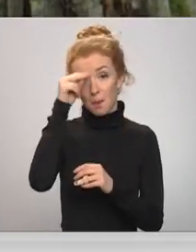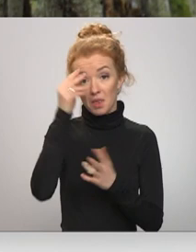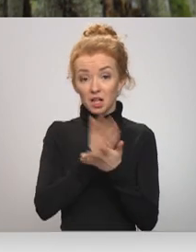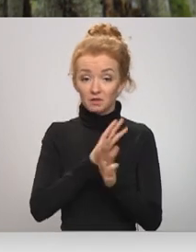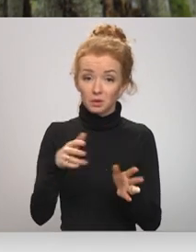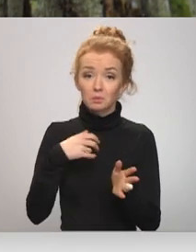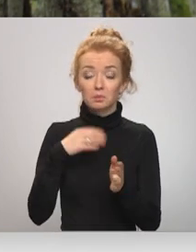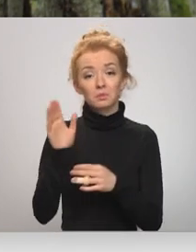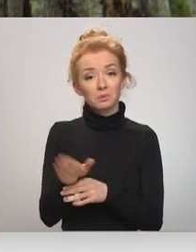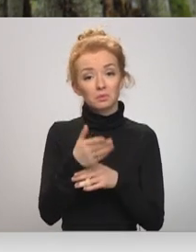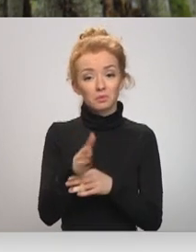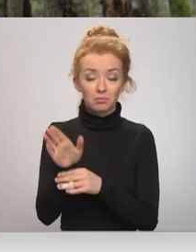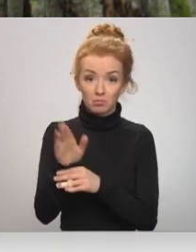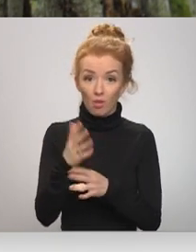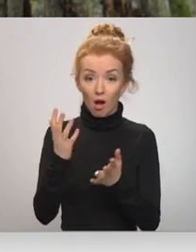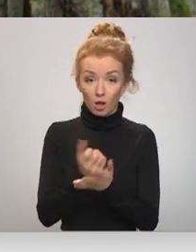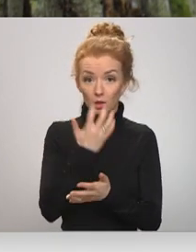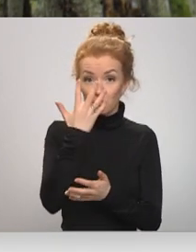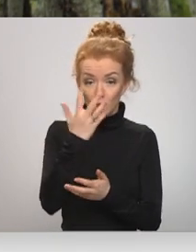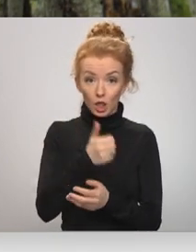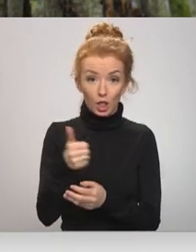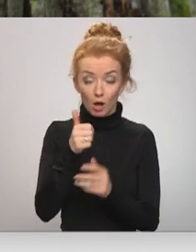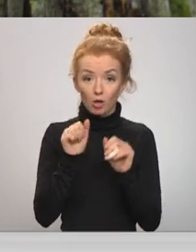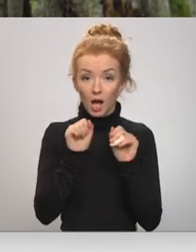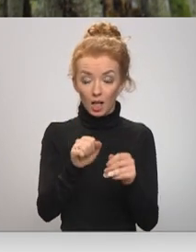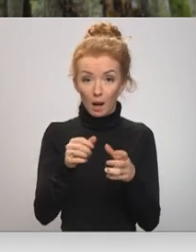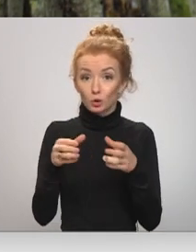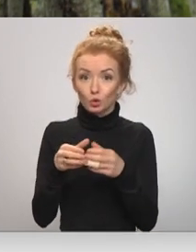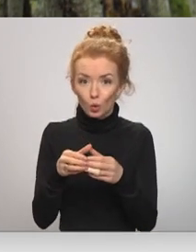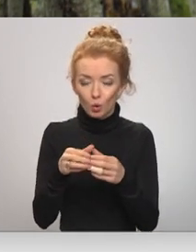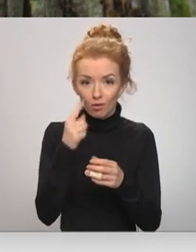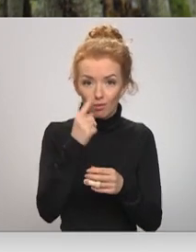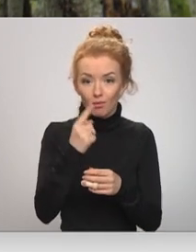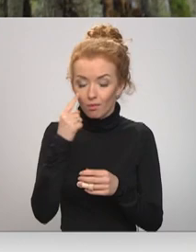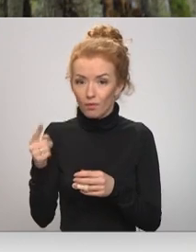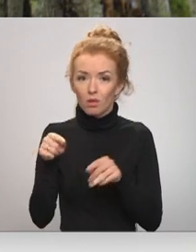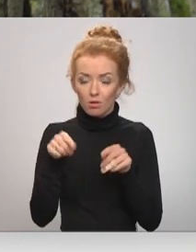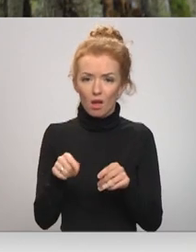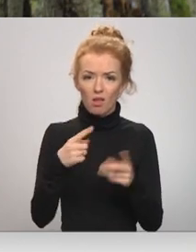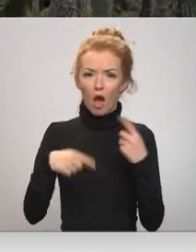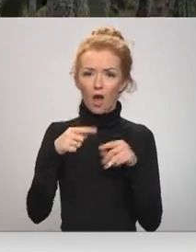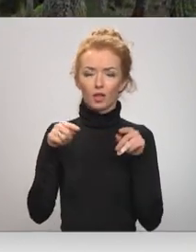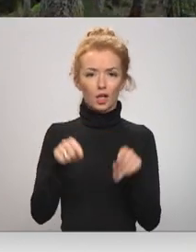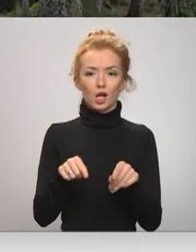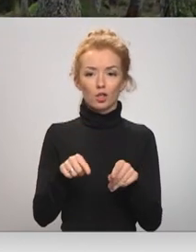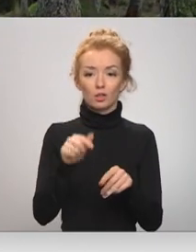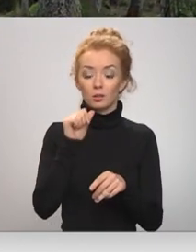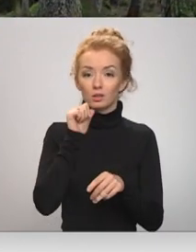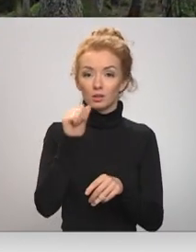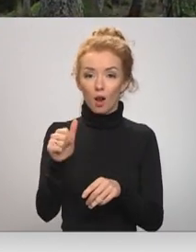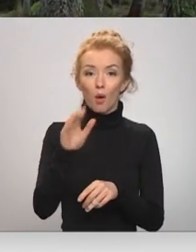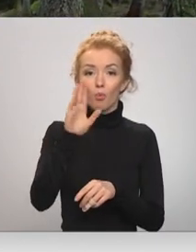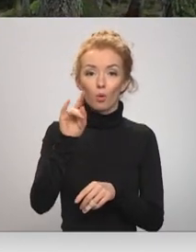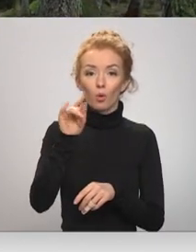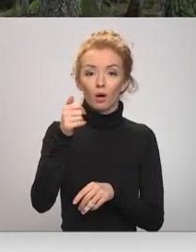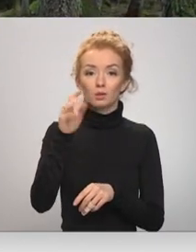pastaigāju, īsā brīdī atradu 5-6 īpaši aizsargājamās sugas. Tas bija tāds tā kā āķis, ka šeit ir jāatgriežās. Zaļā buksbaumija